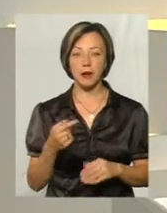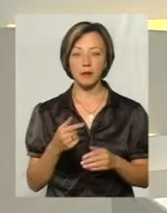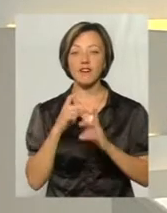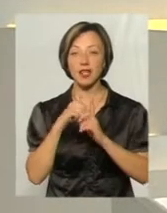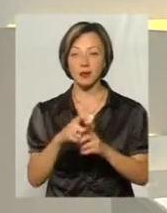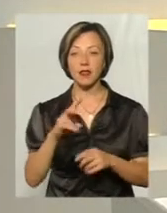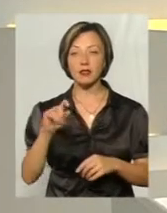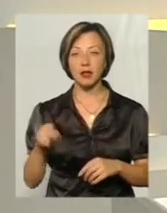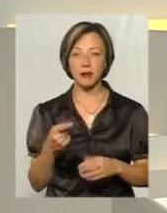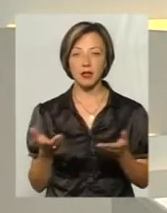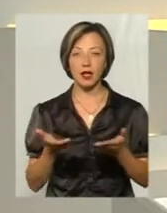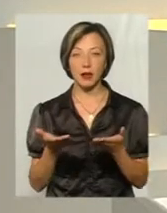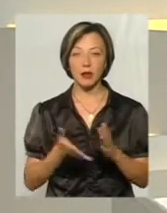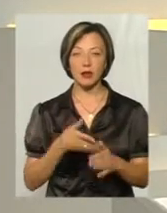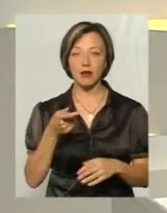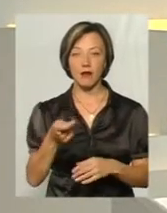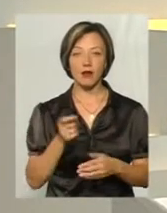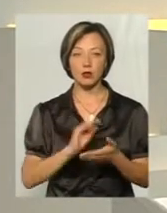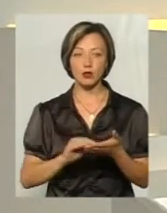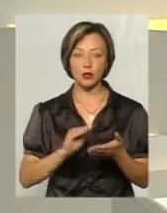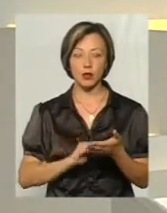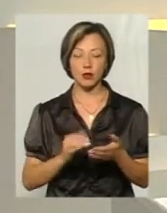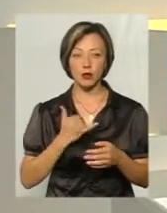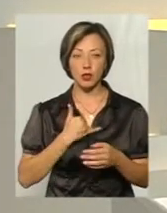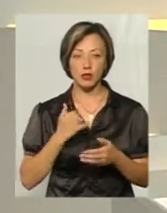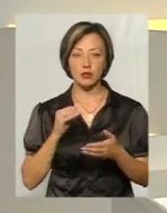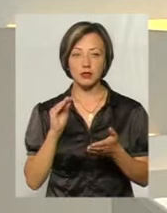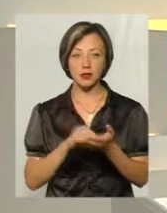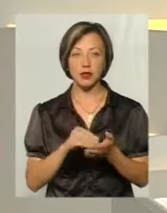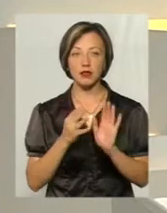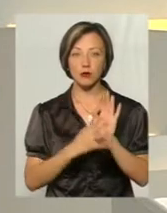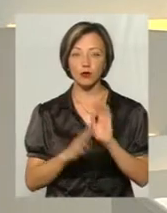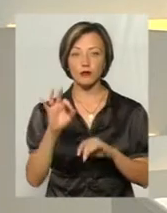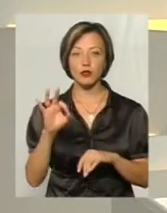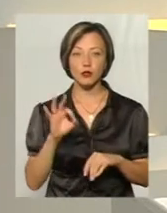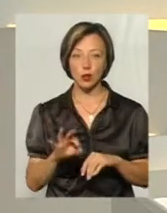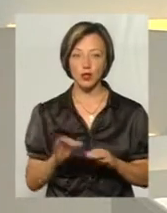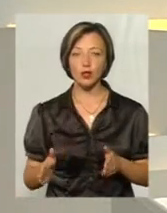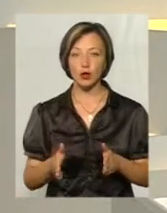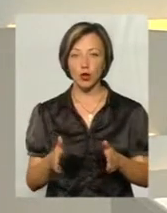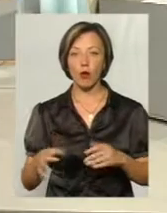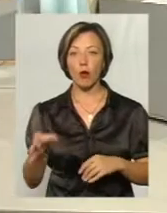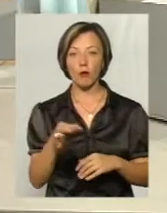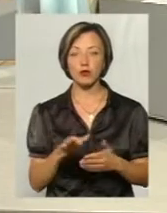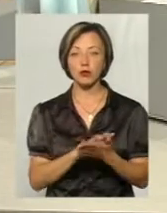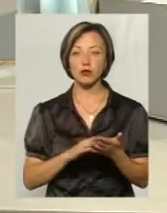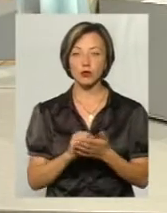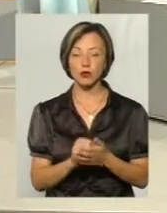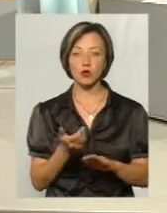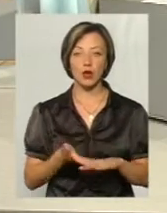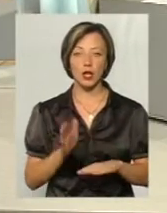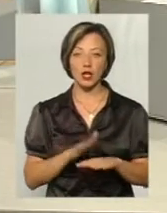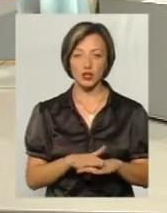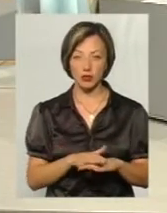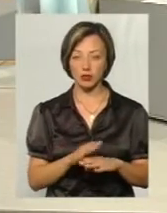відповідь на запит, який подавали вам журналісти, в нас зазначено, що 90% доріг області зношено до критичної